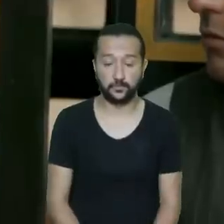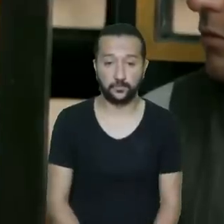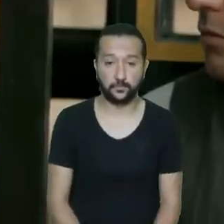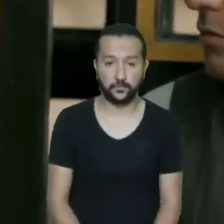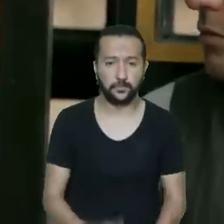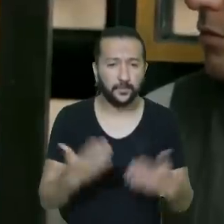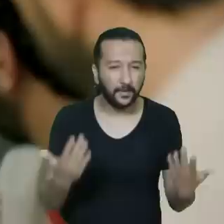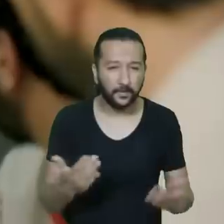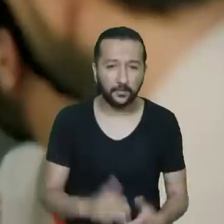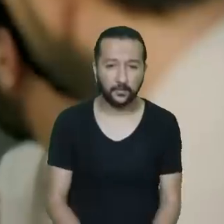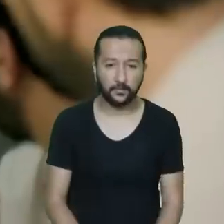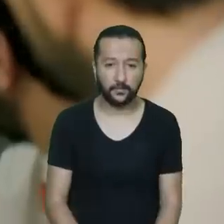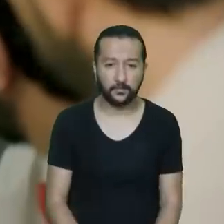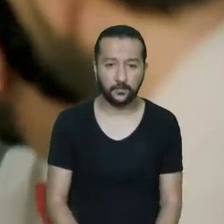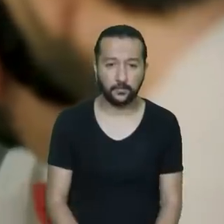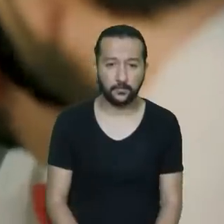He?